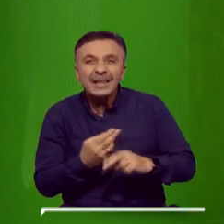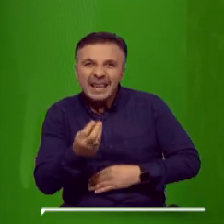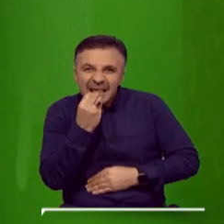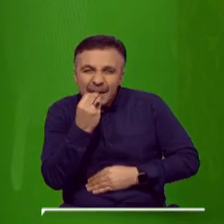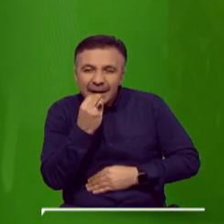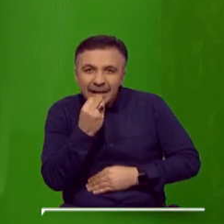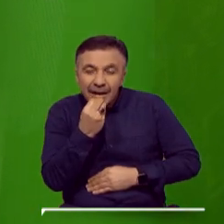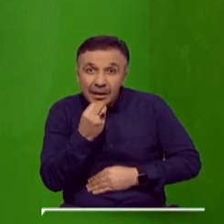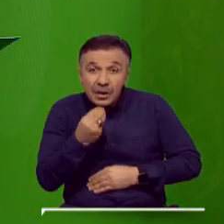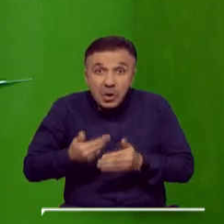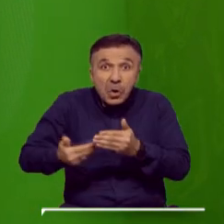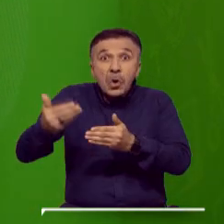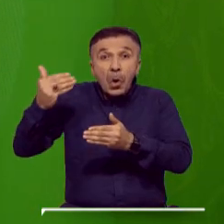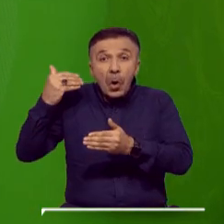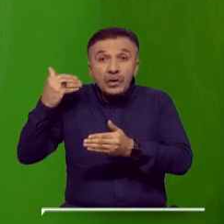yemekten önce